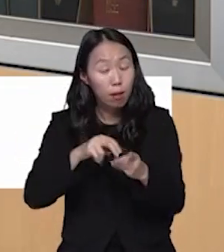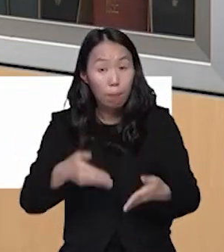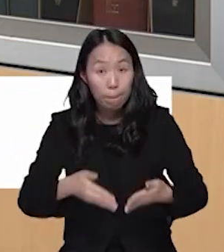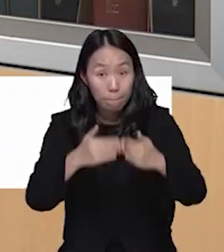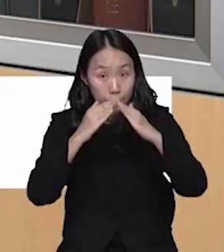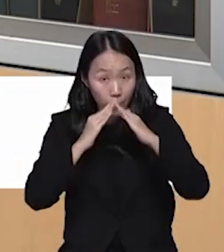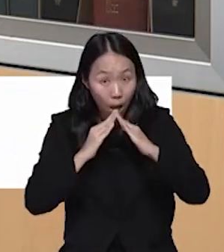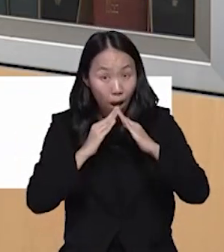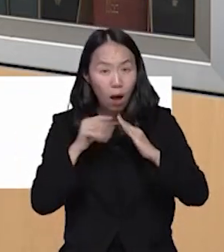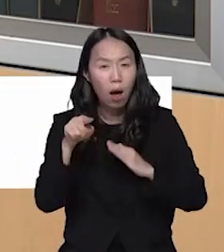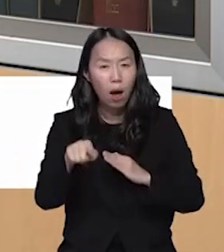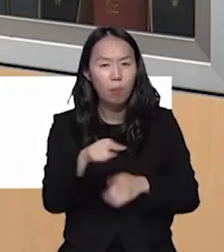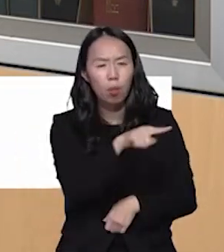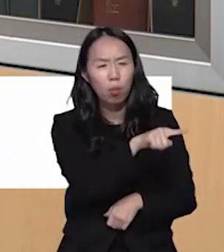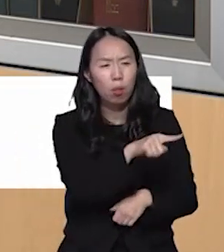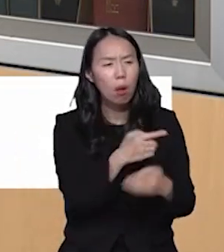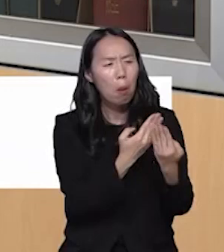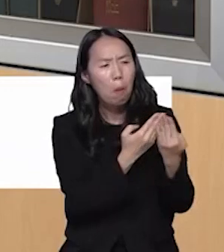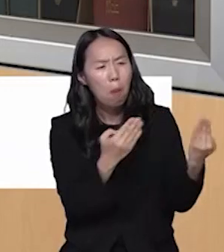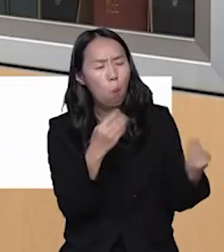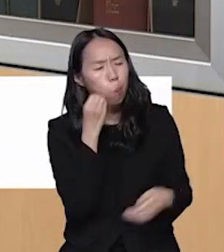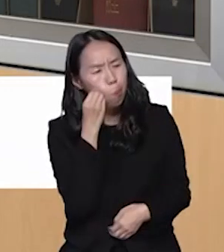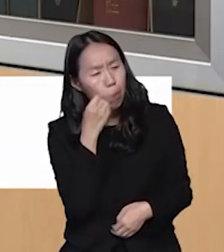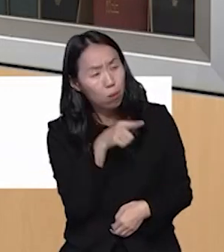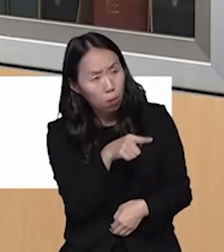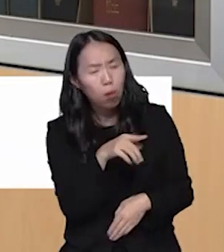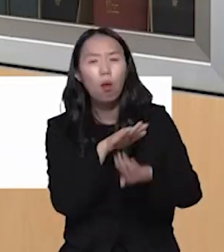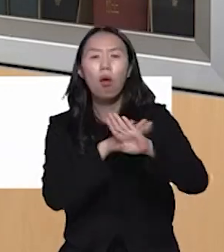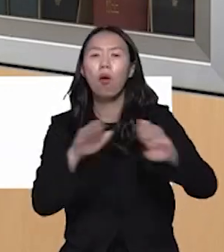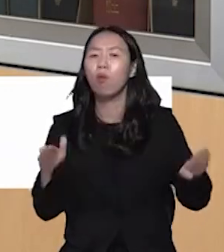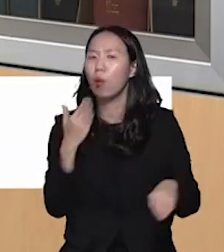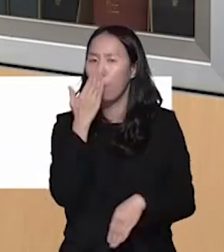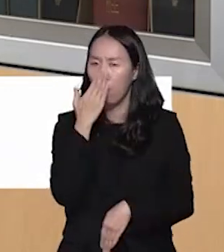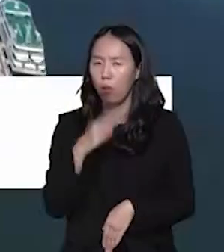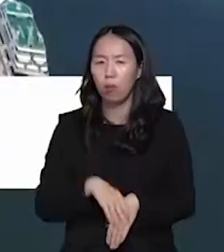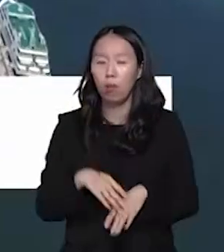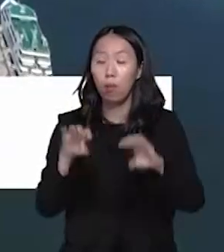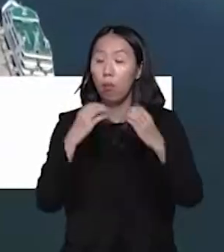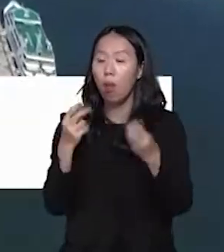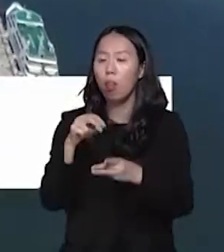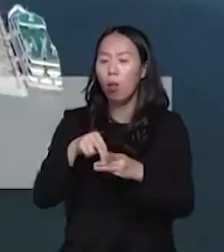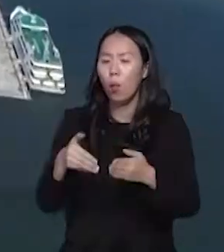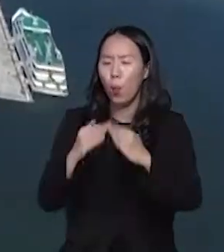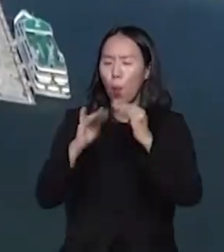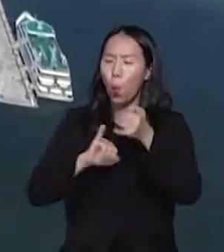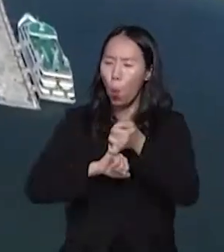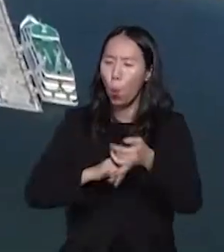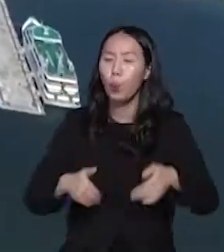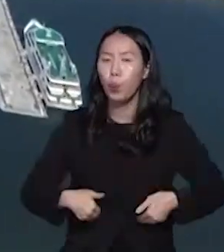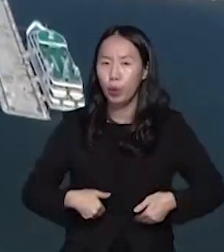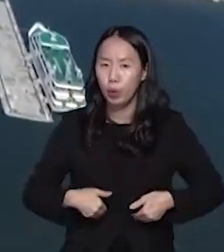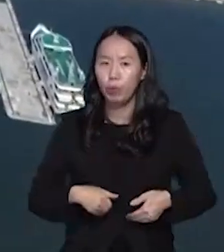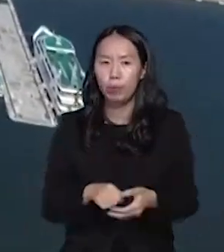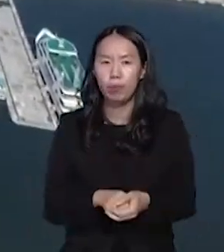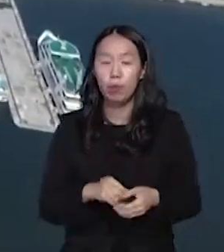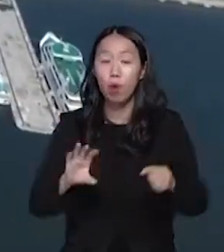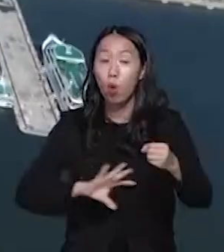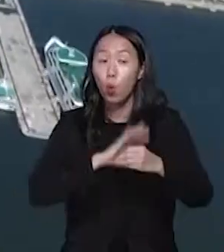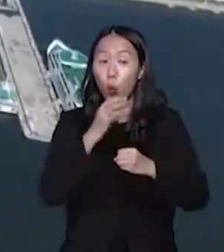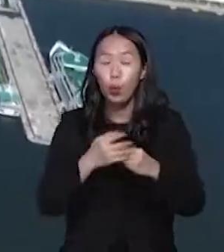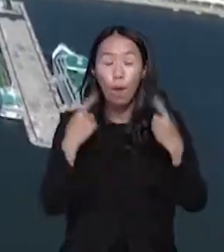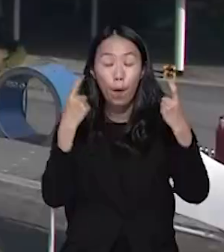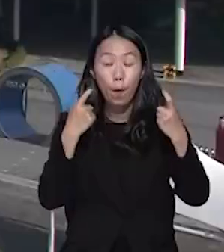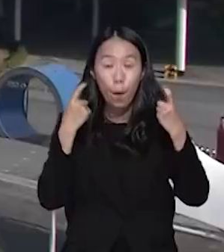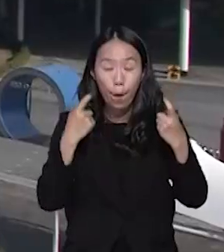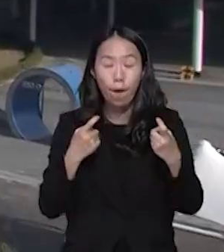되면이 문제가 한꺼번에 할 수 있다는 것죠 그래서 박람회장이 꼭 필요하다 세계 박람회장을 국제해양 관광